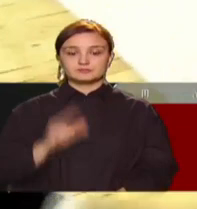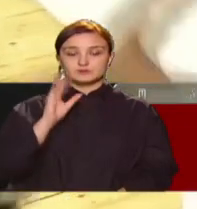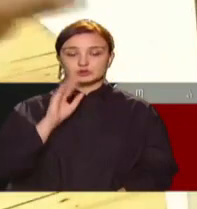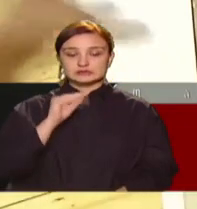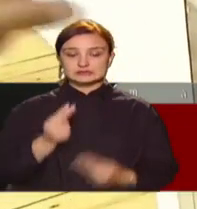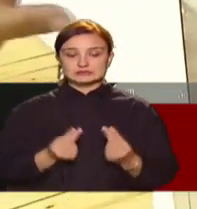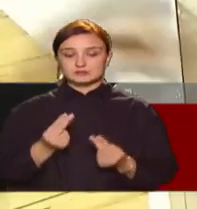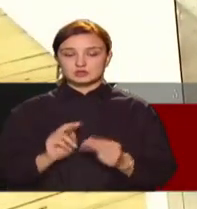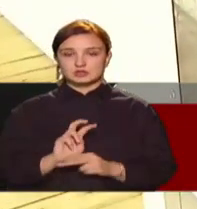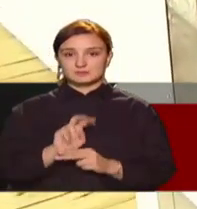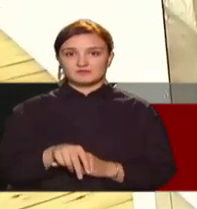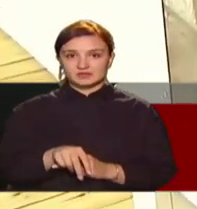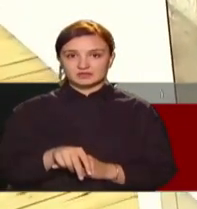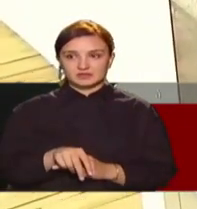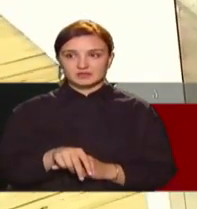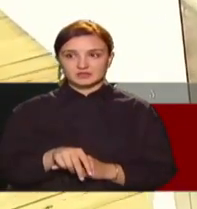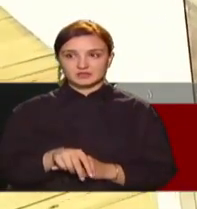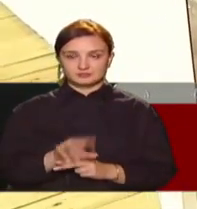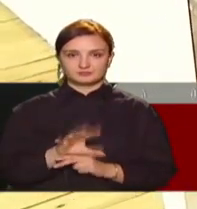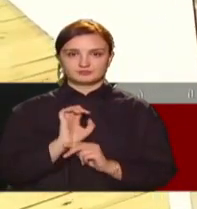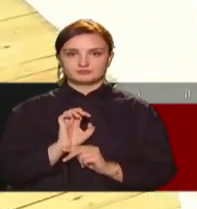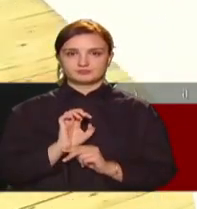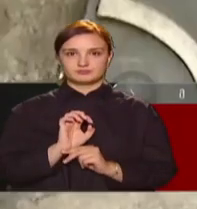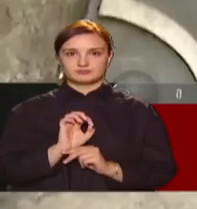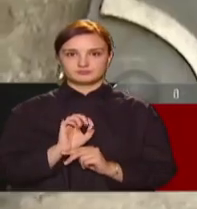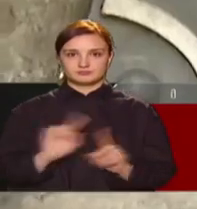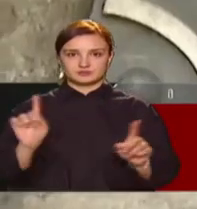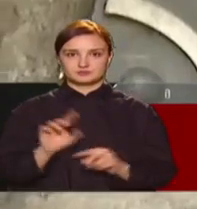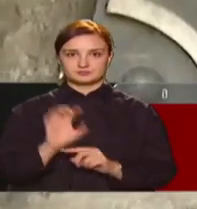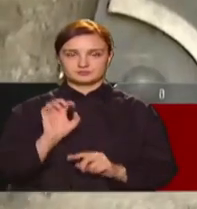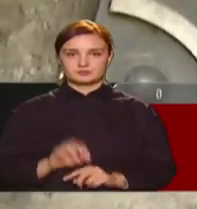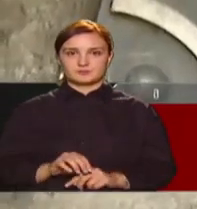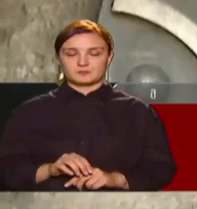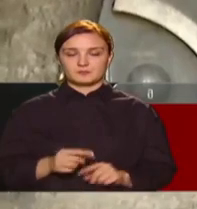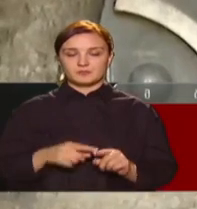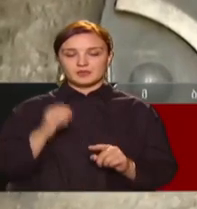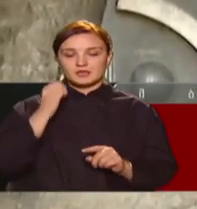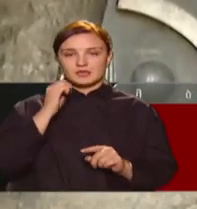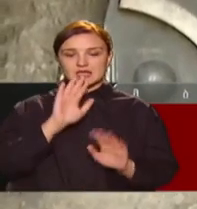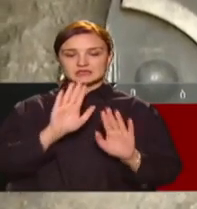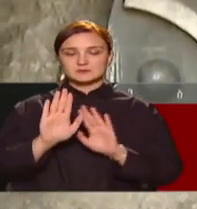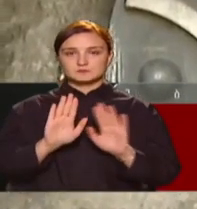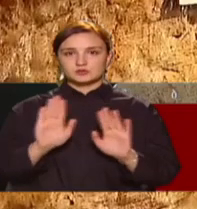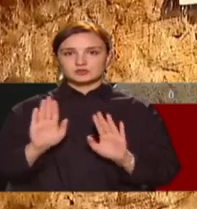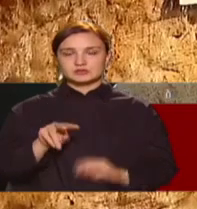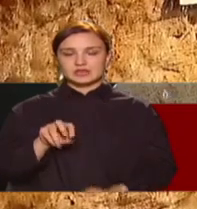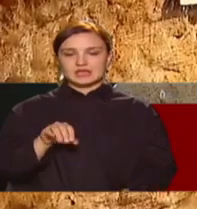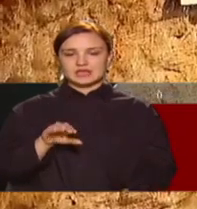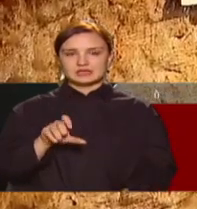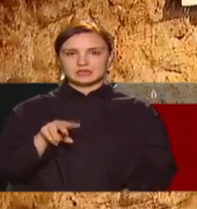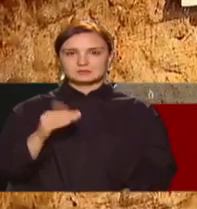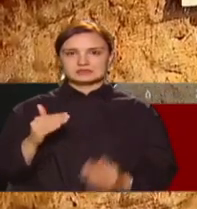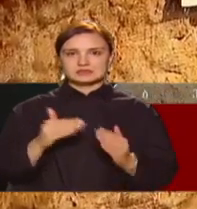ამ თამაშზე, დაიჭირა ეს კადრი, საოცხოვო კადრი. იმ ექსპოზიციაზე, რომელიც ლატალში მისივე